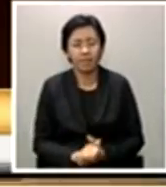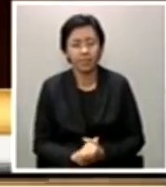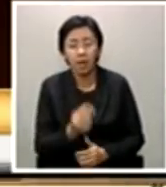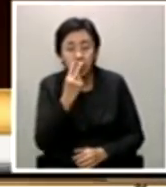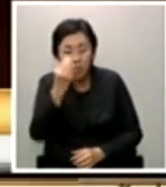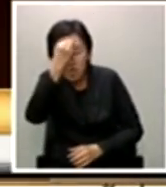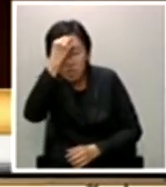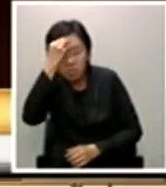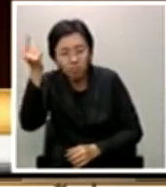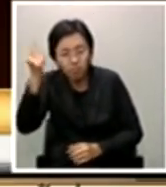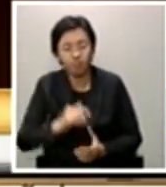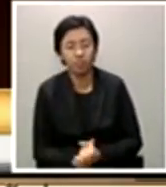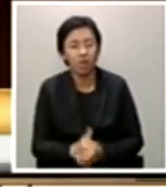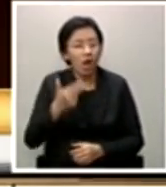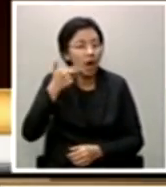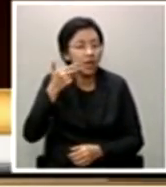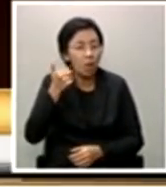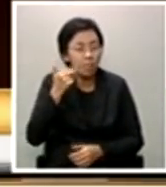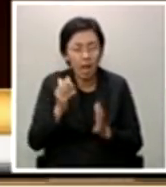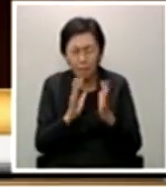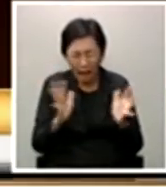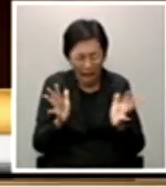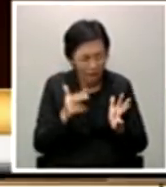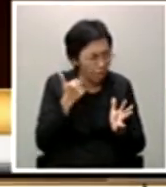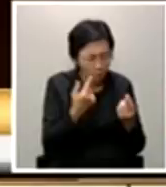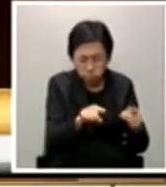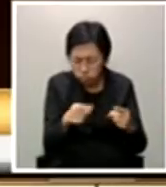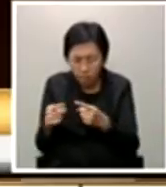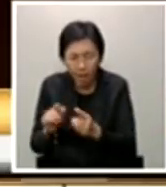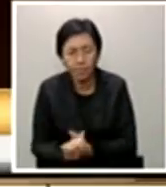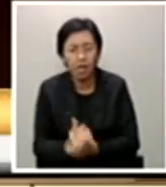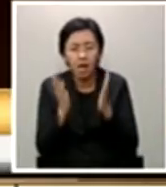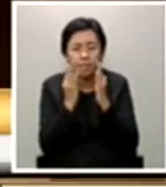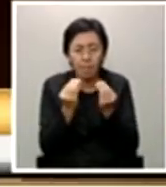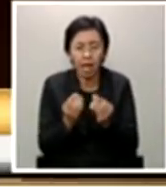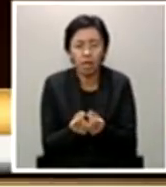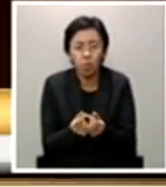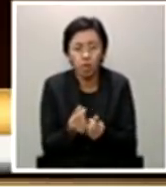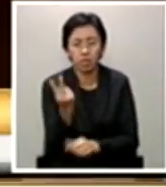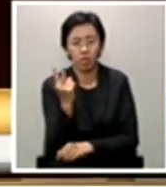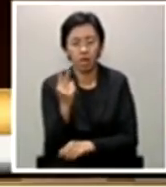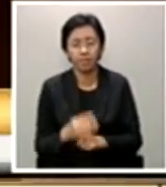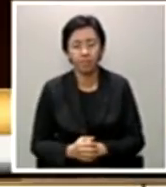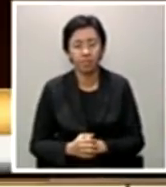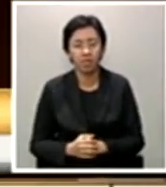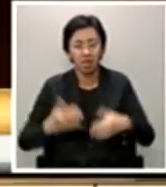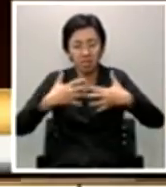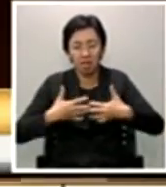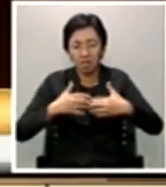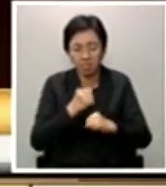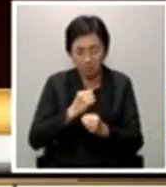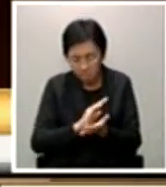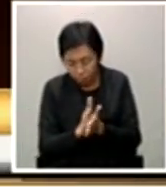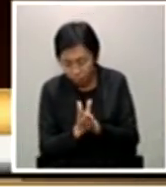สิขนมเนี่ยเป็นหลากหลายเลยใช่ไหมเป็นร้อยเลยใช่ไหมมีแค่แป้งกับถั่วสองอย่างเท่านั้นเองแต่เขามีเครื่องจักรในการ